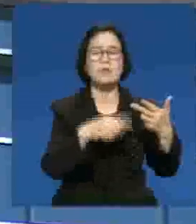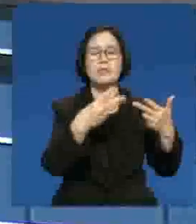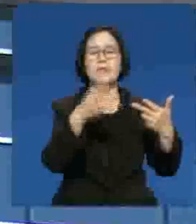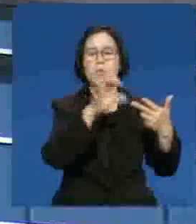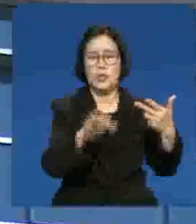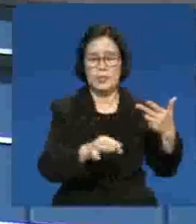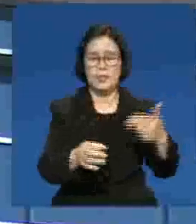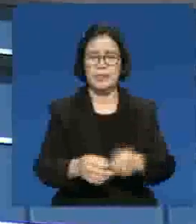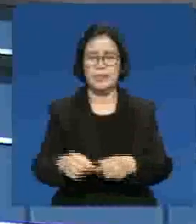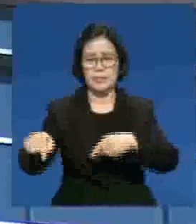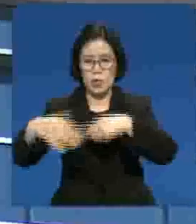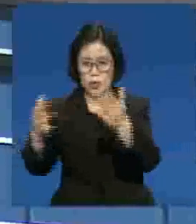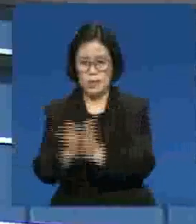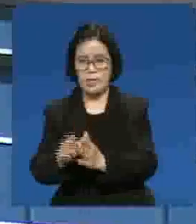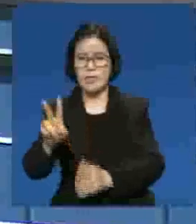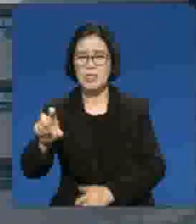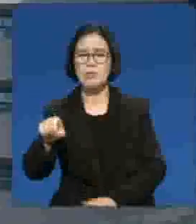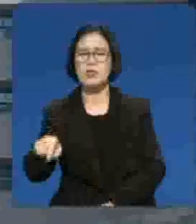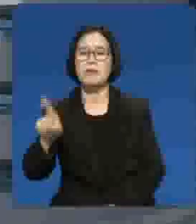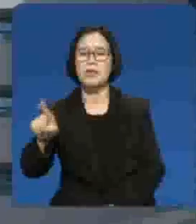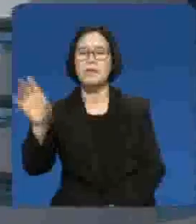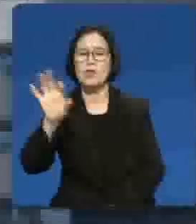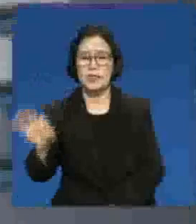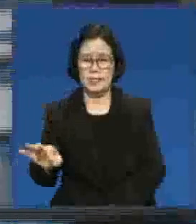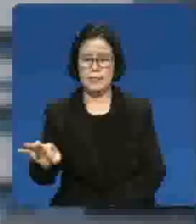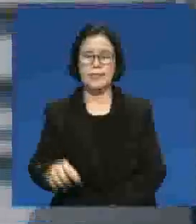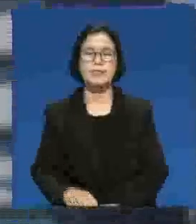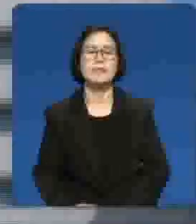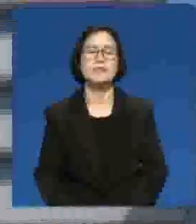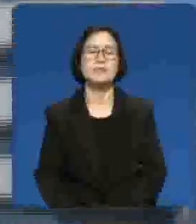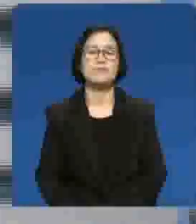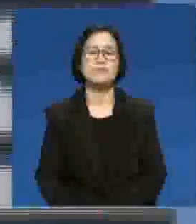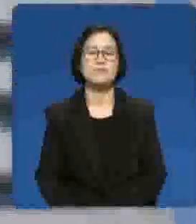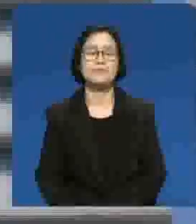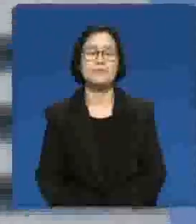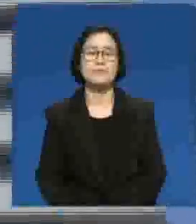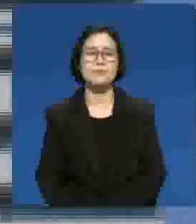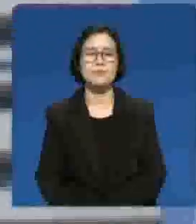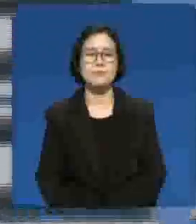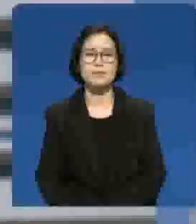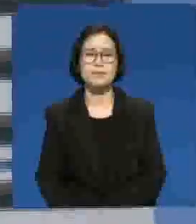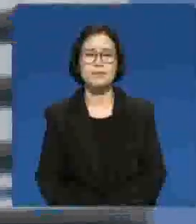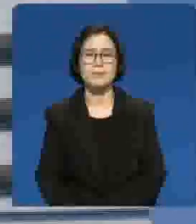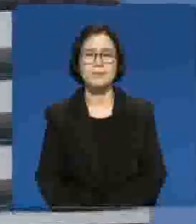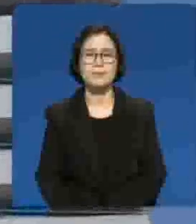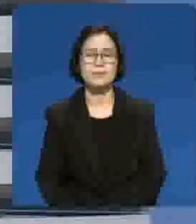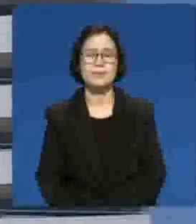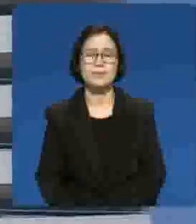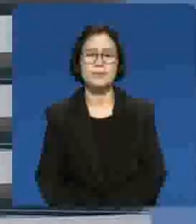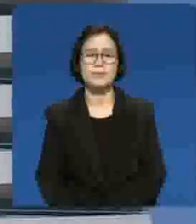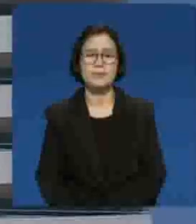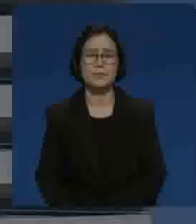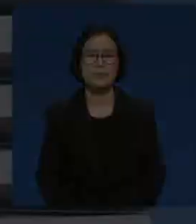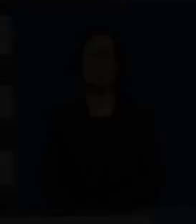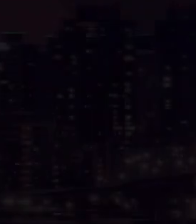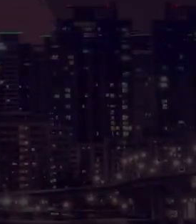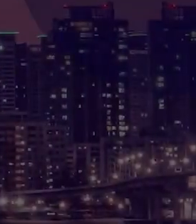37.3%, 정당 25.1%로 조사됐습니다. OBS 뉴스 이어진입니다.